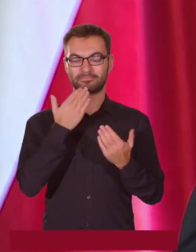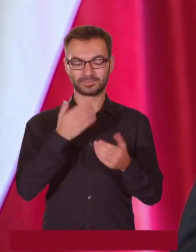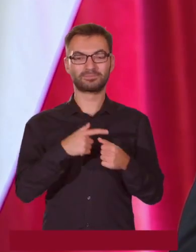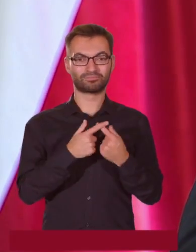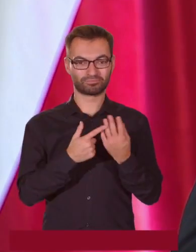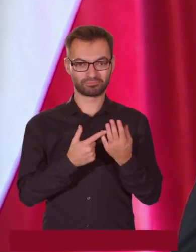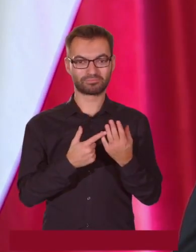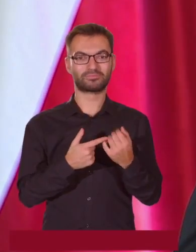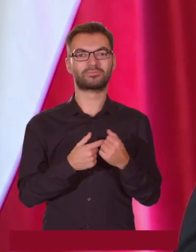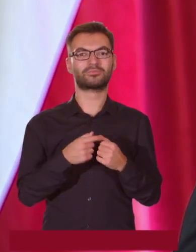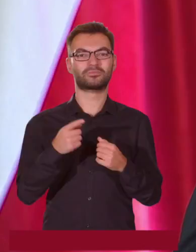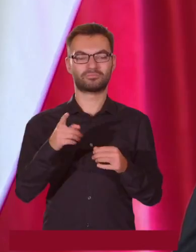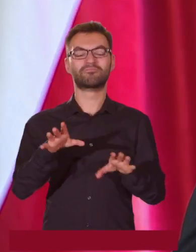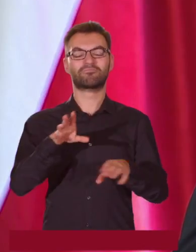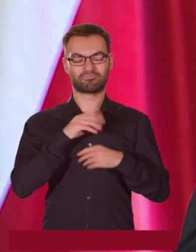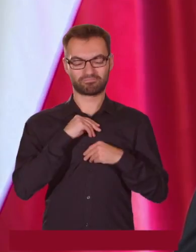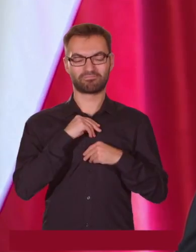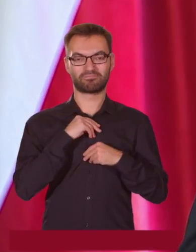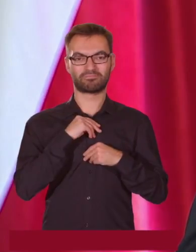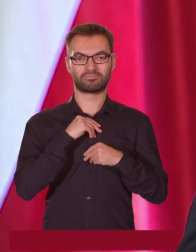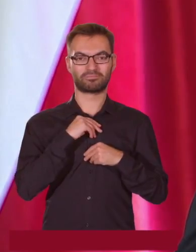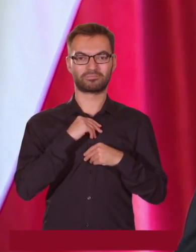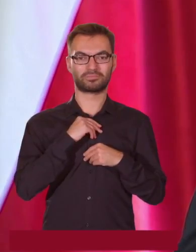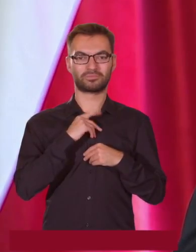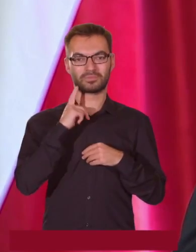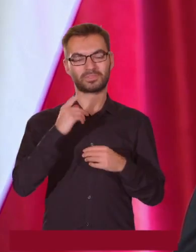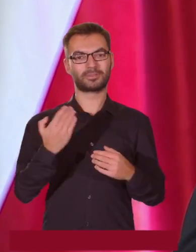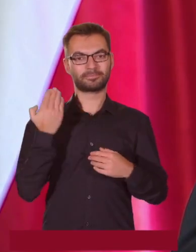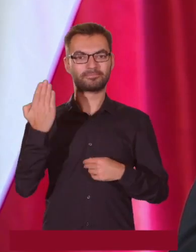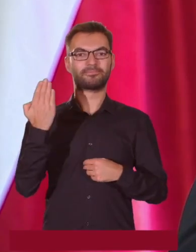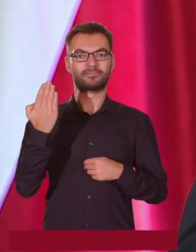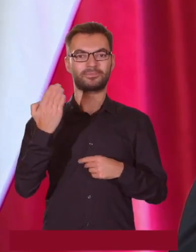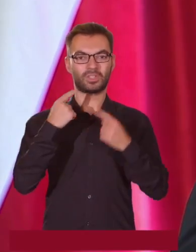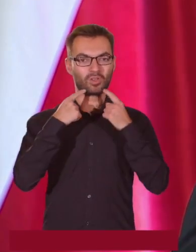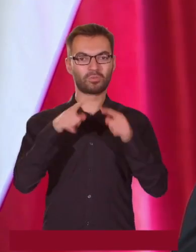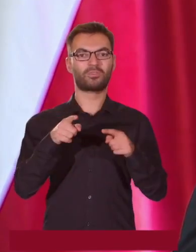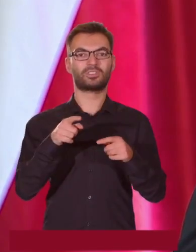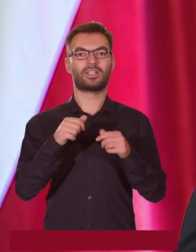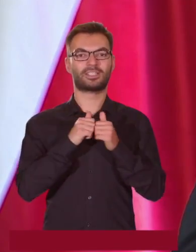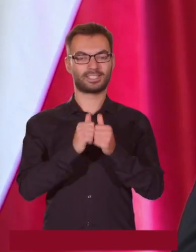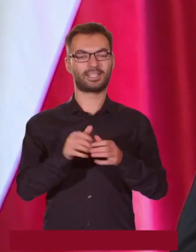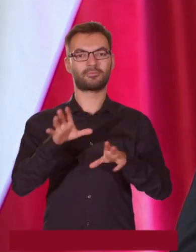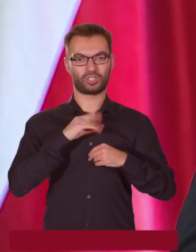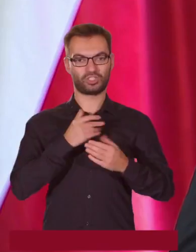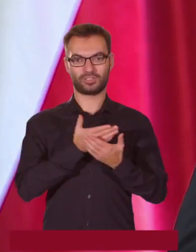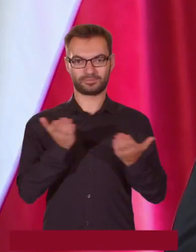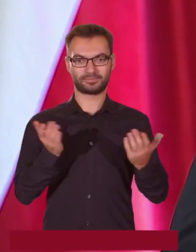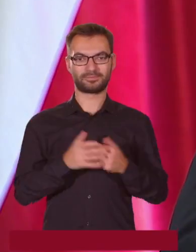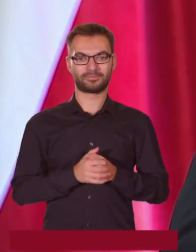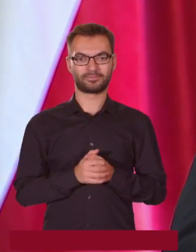tego zaszczytnego i odpowiedzialnego zadania, jakim jest